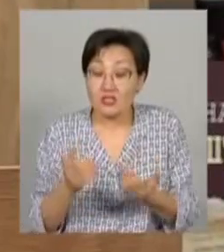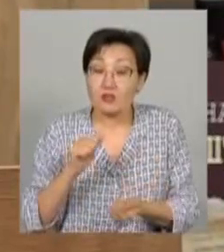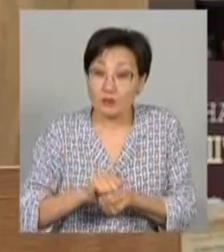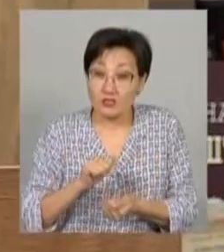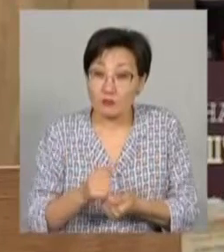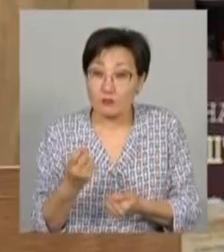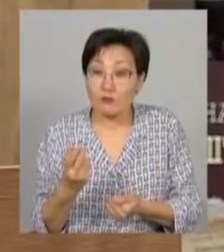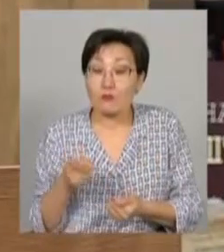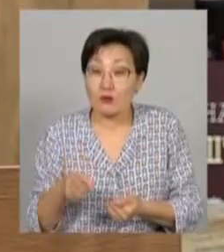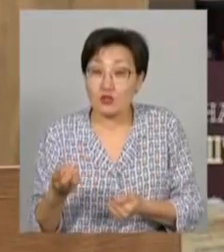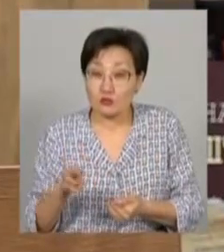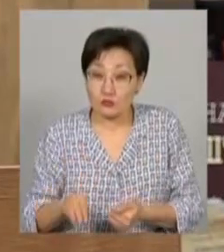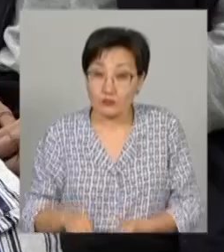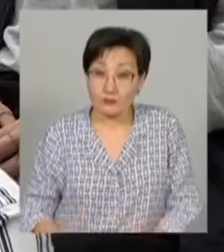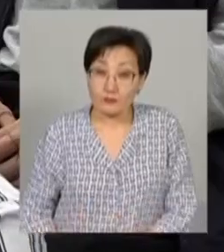1000 дана.